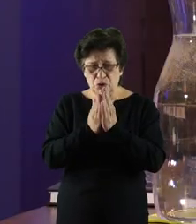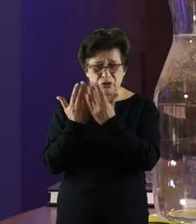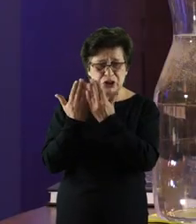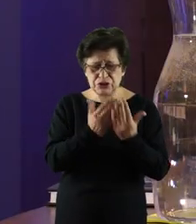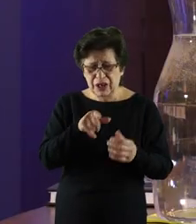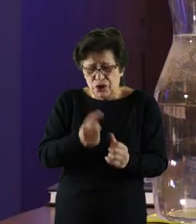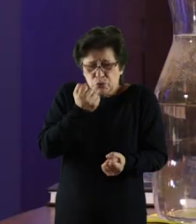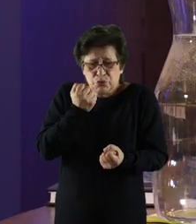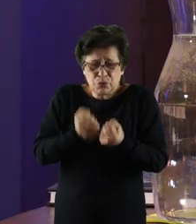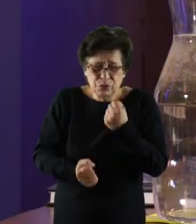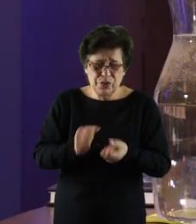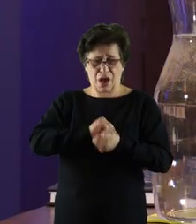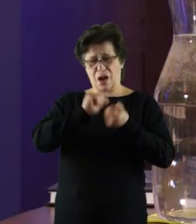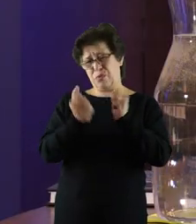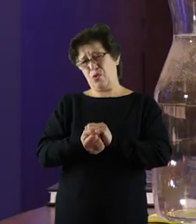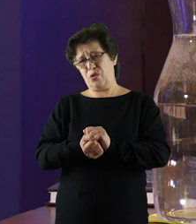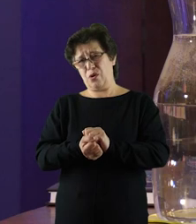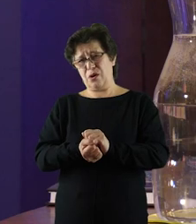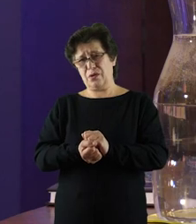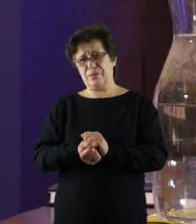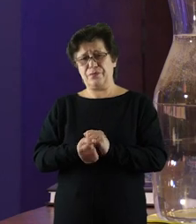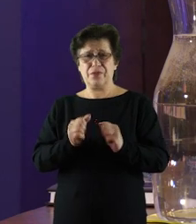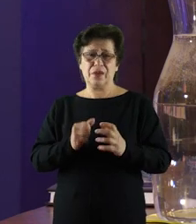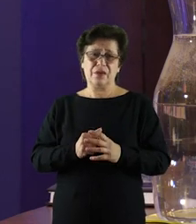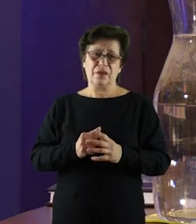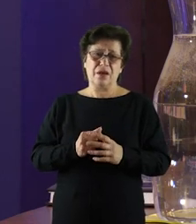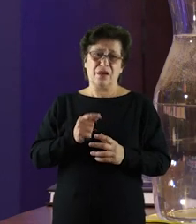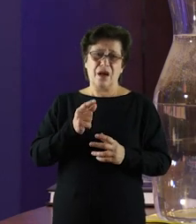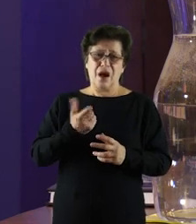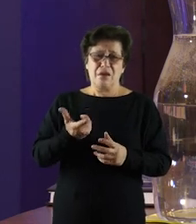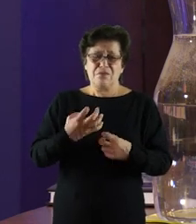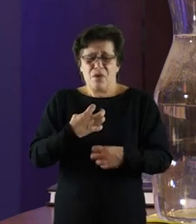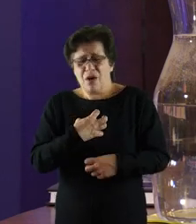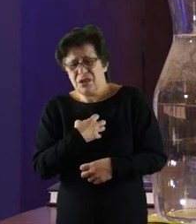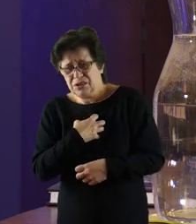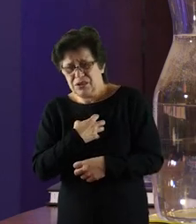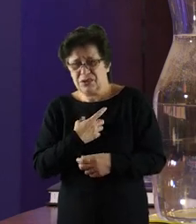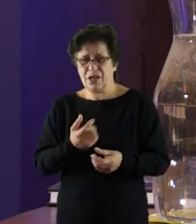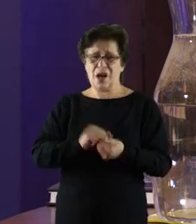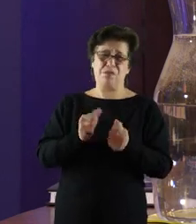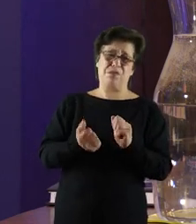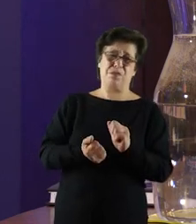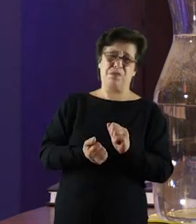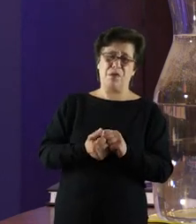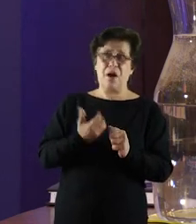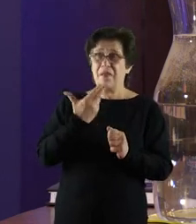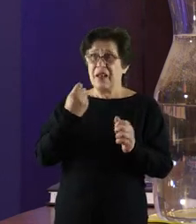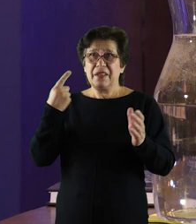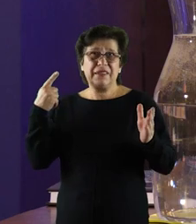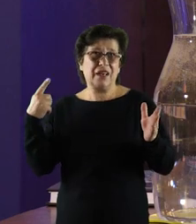zbyt trudna, albo jakby zbyt bolesna, albo nie trafia do